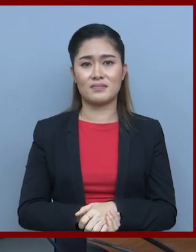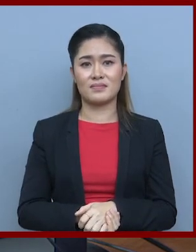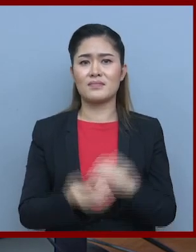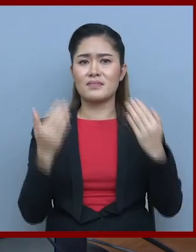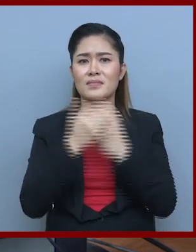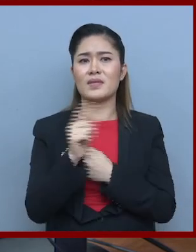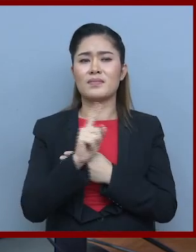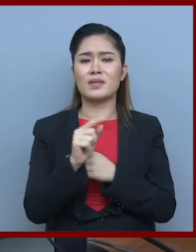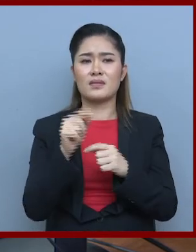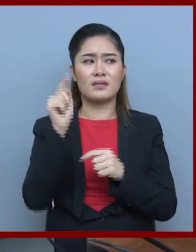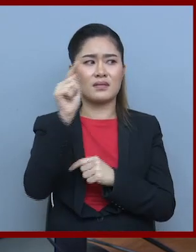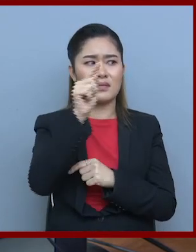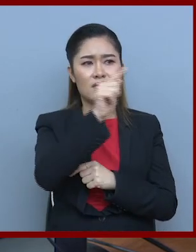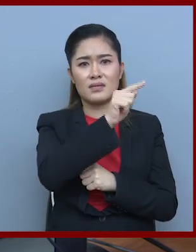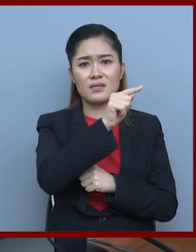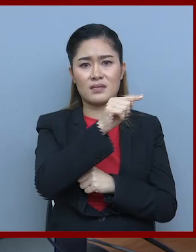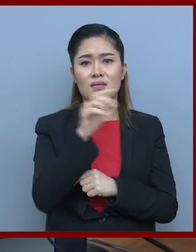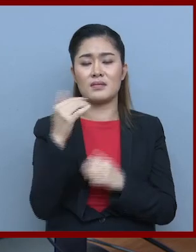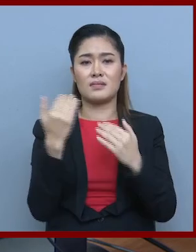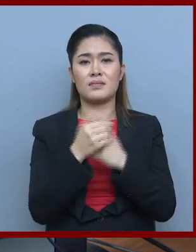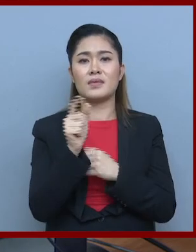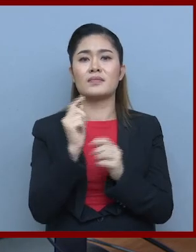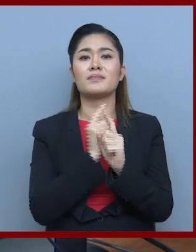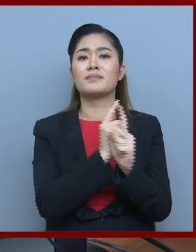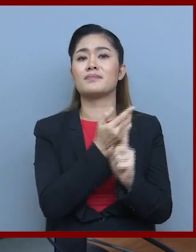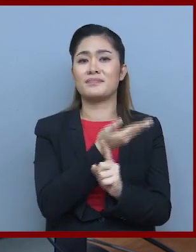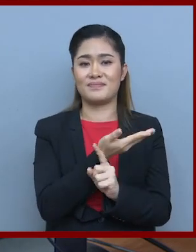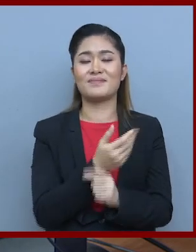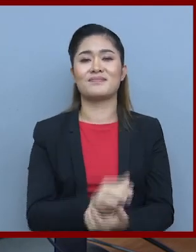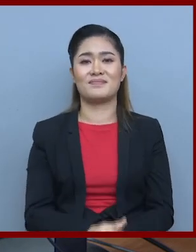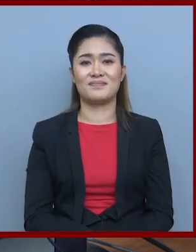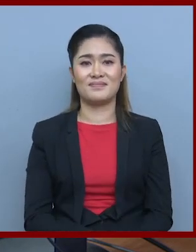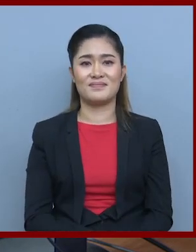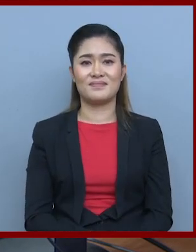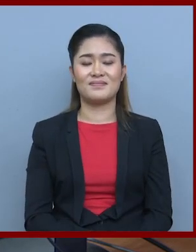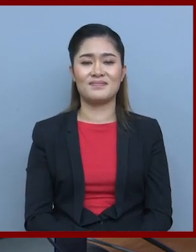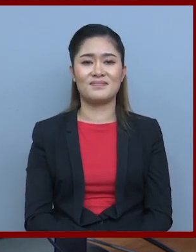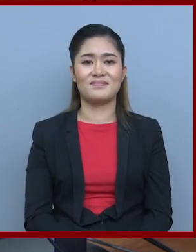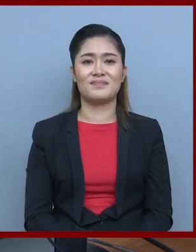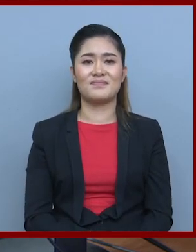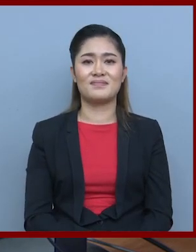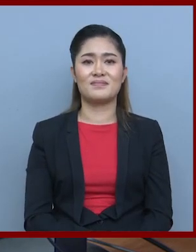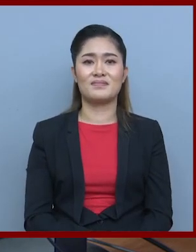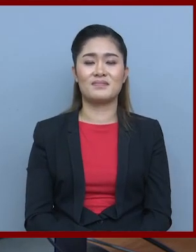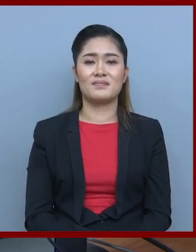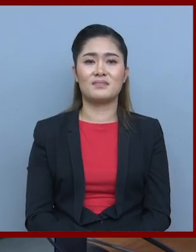ลแล้วก็เปลี่ยนฟิลสไตล์เป็นโซลิดได้มาแล้วนะตุ่มเชฟ